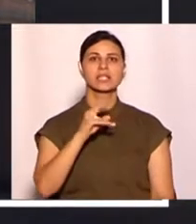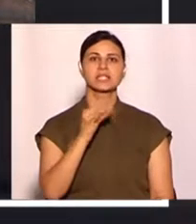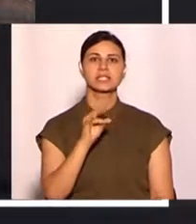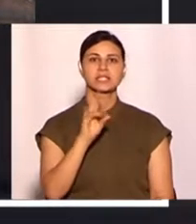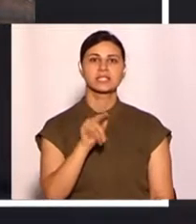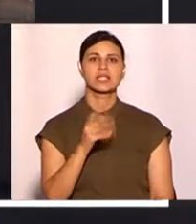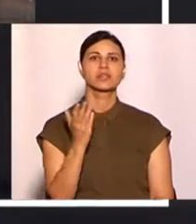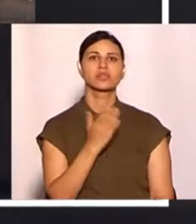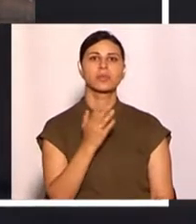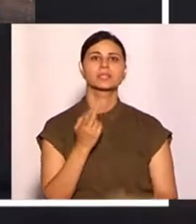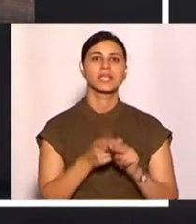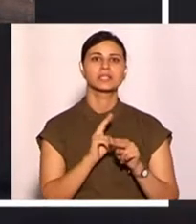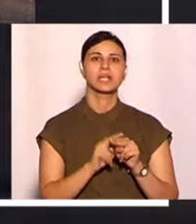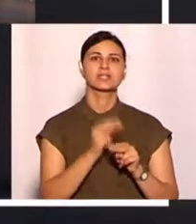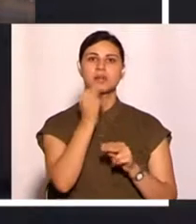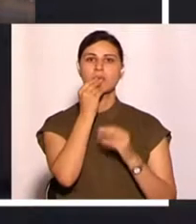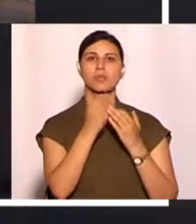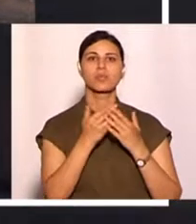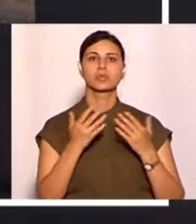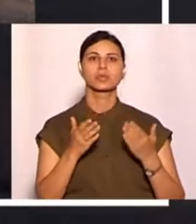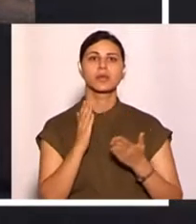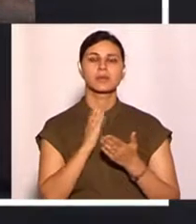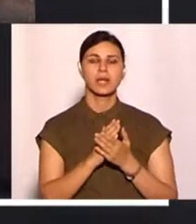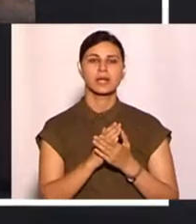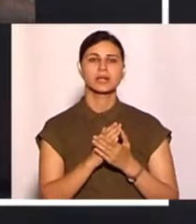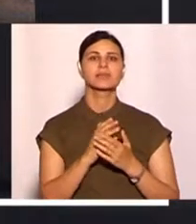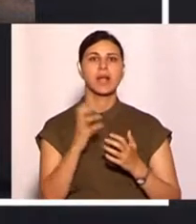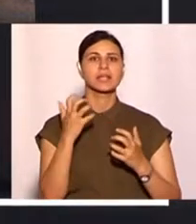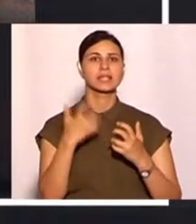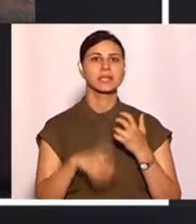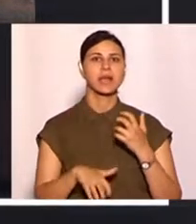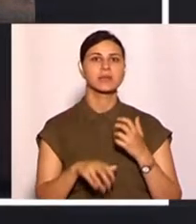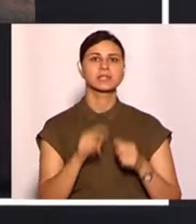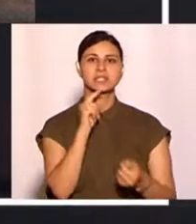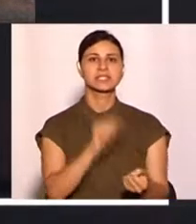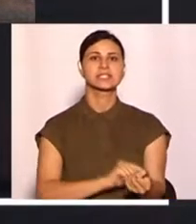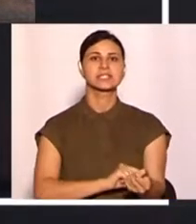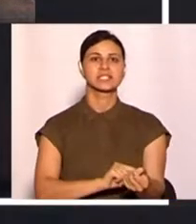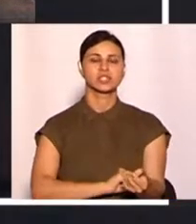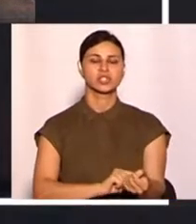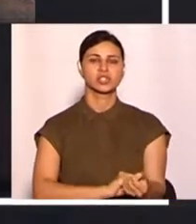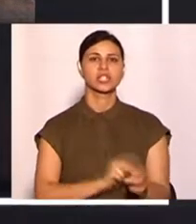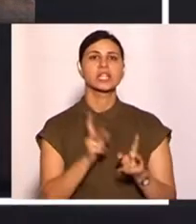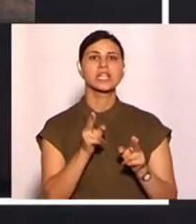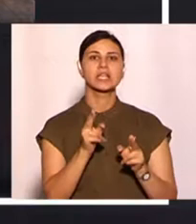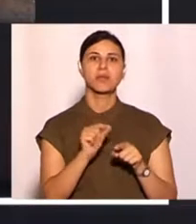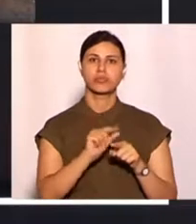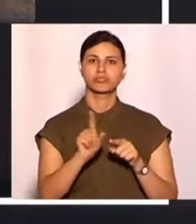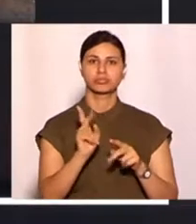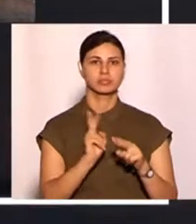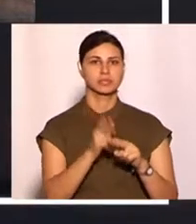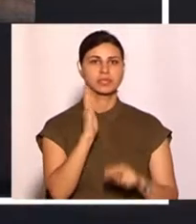ანტიოქსიდანტი, რომელსაც ეს პროდუქტები შეიცავს, ანეიტრალებს სისხლში კიბოს მაპროვოცირებელ თავისუფალ რადიკალებს